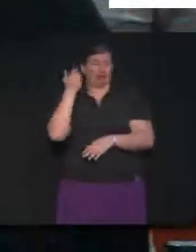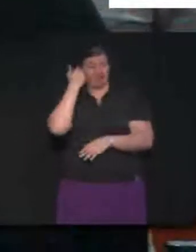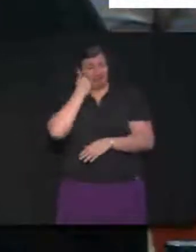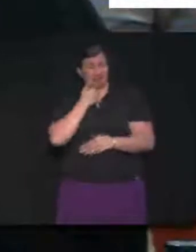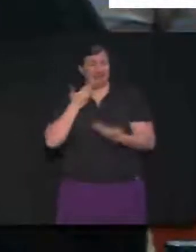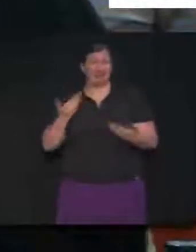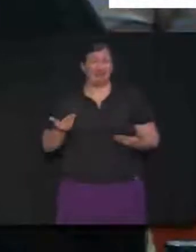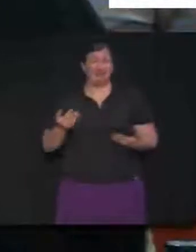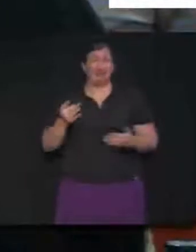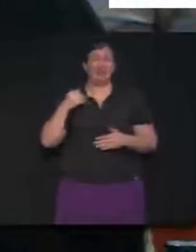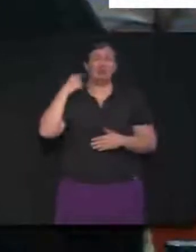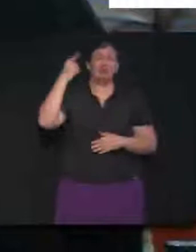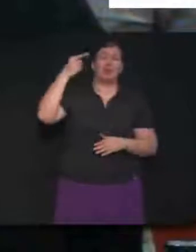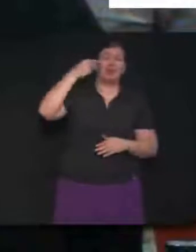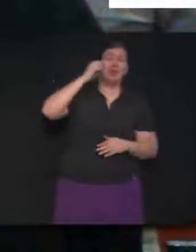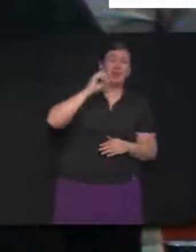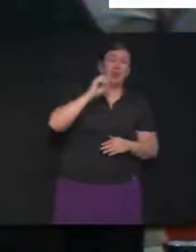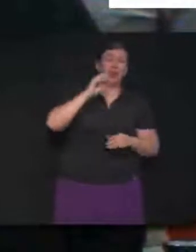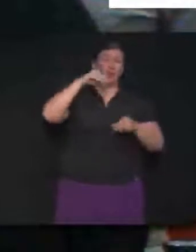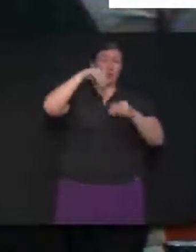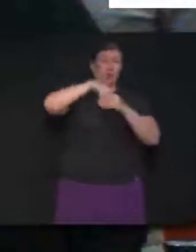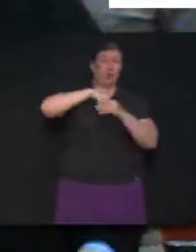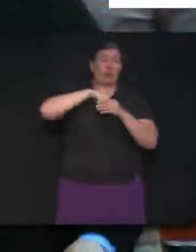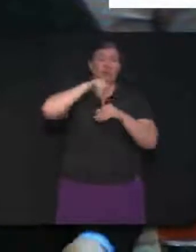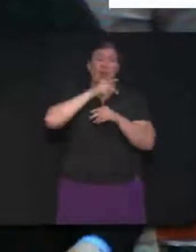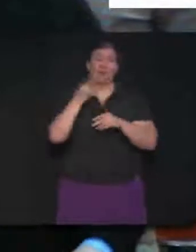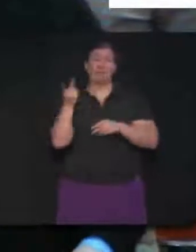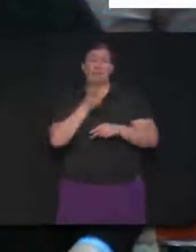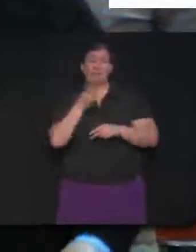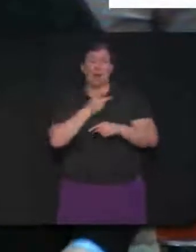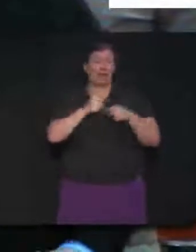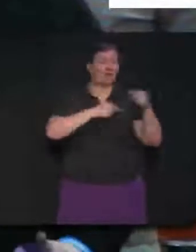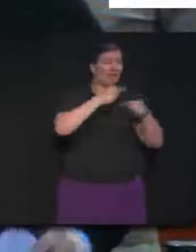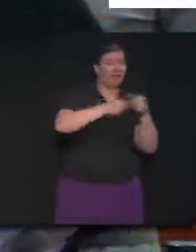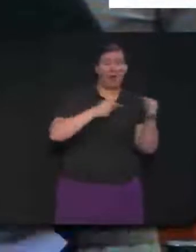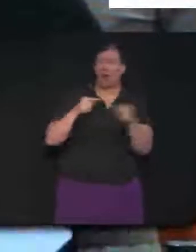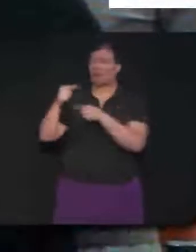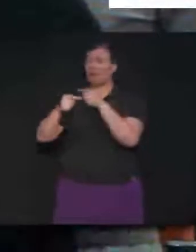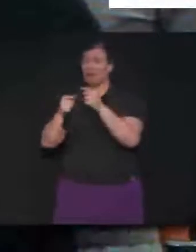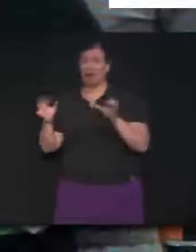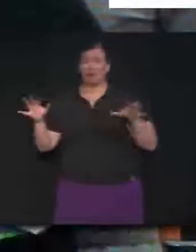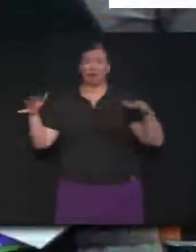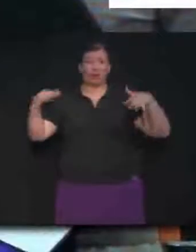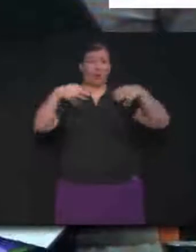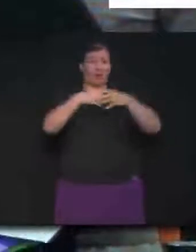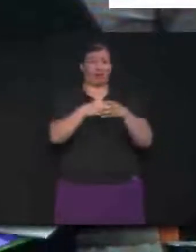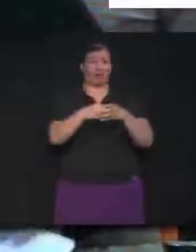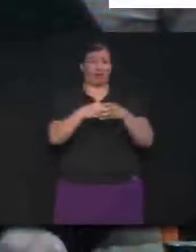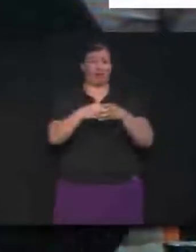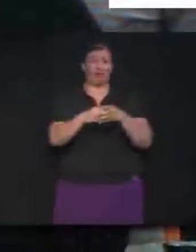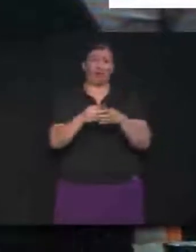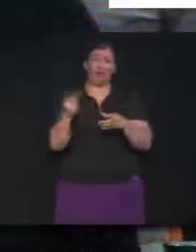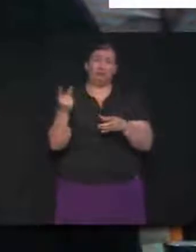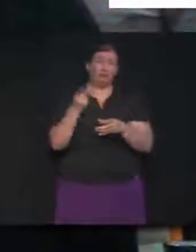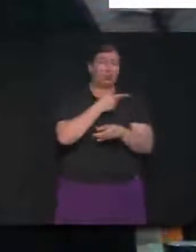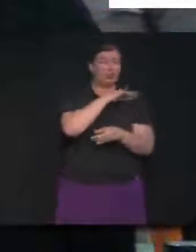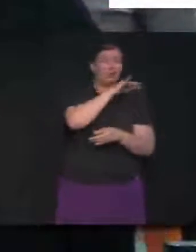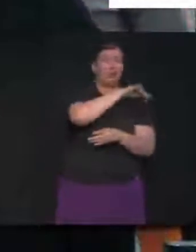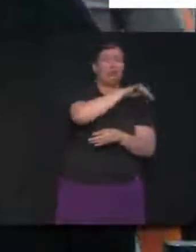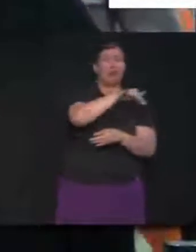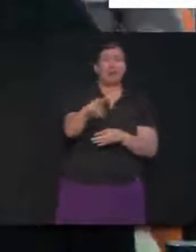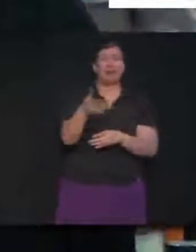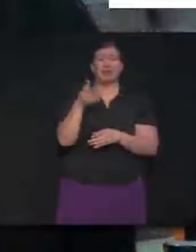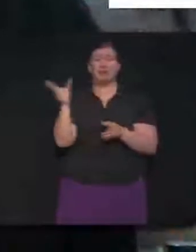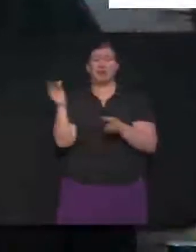geschickten go diese Farbe Verfahren kombinieren können und möglichst viele zu beteiligen ähm ich plädiere für die